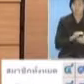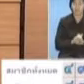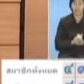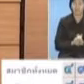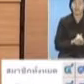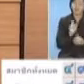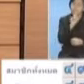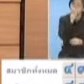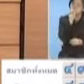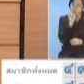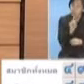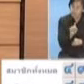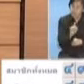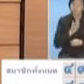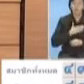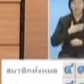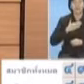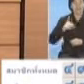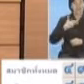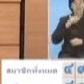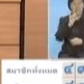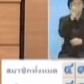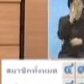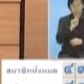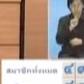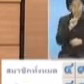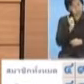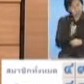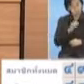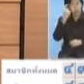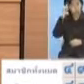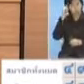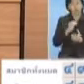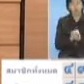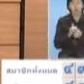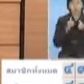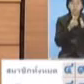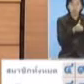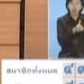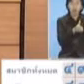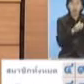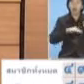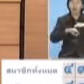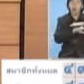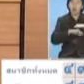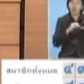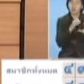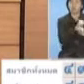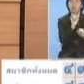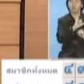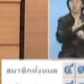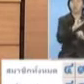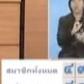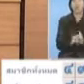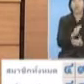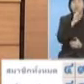ข้อสันนิษฐานของท่านผมดีใจที่ท่านพูดเช่นนั้นเพราะท่านก็รู้ว่าทั้งหมดเนี่ยเป็นการกล่าวหาโดยยังไม่มีข้อยุตินะครับเพราะฉะนั้นเนี่ย